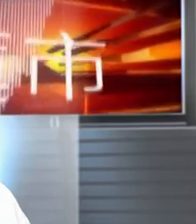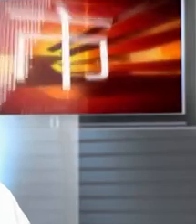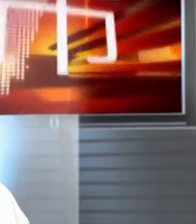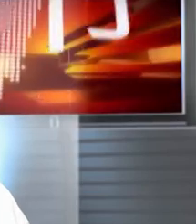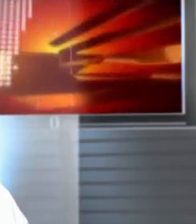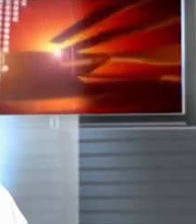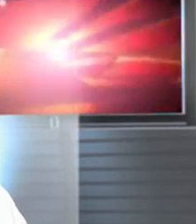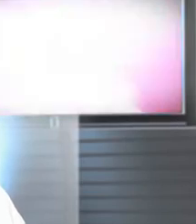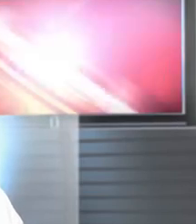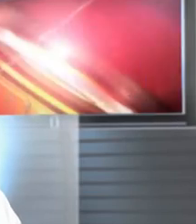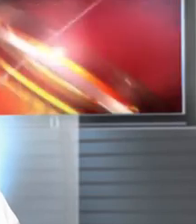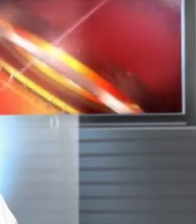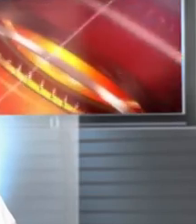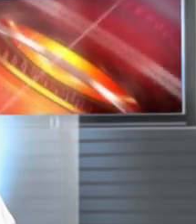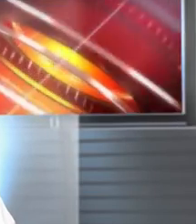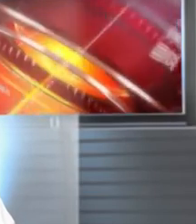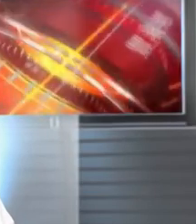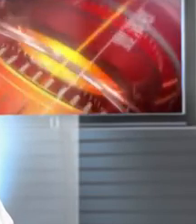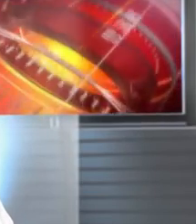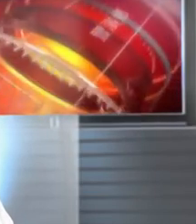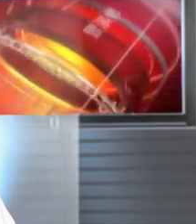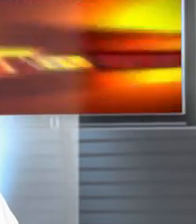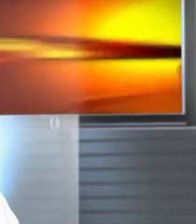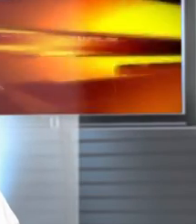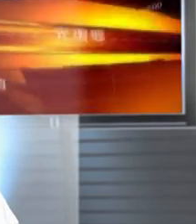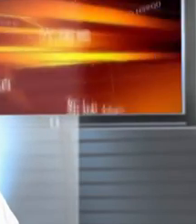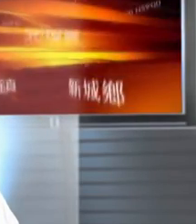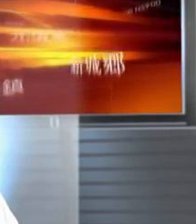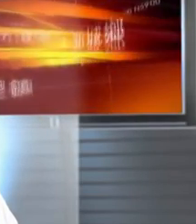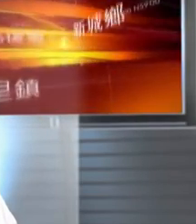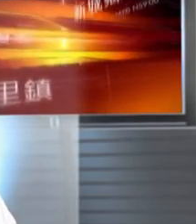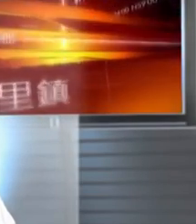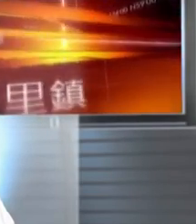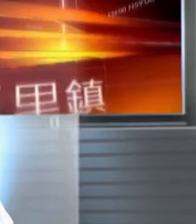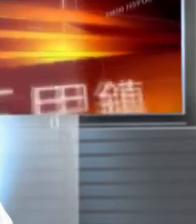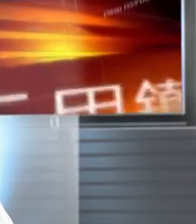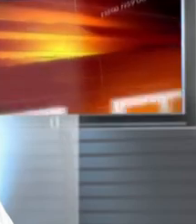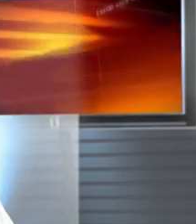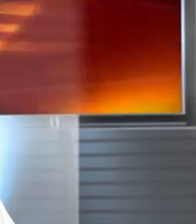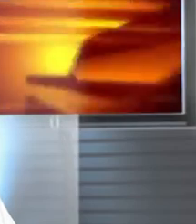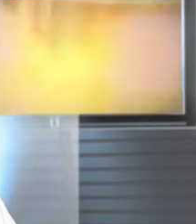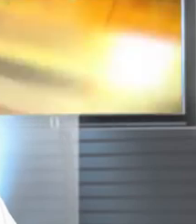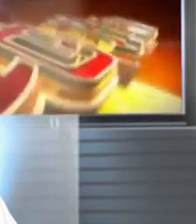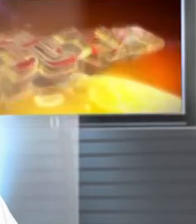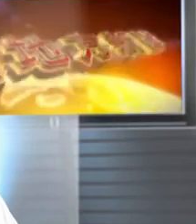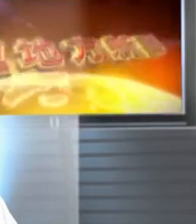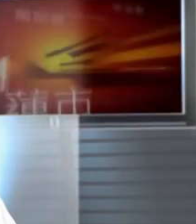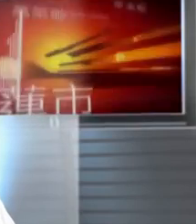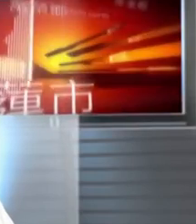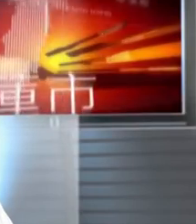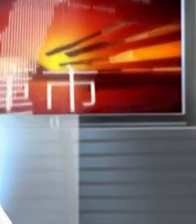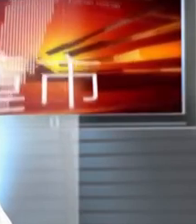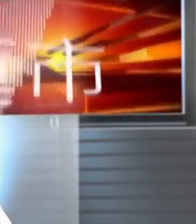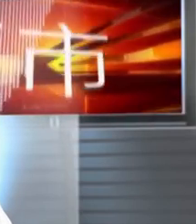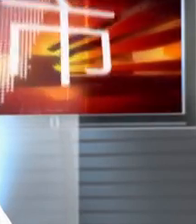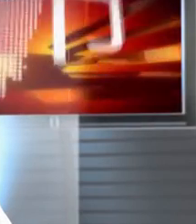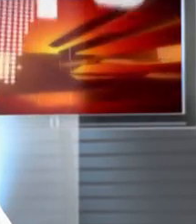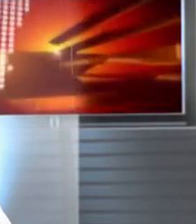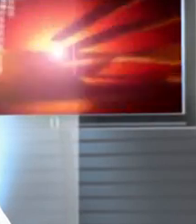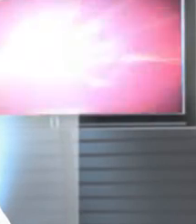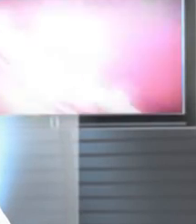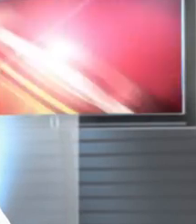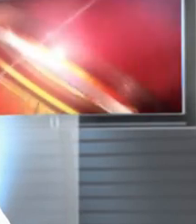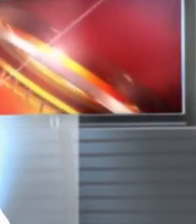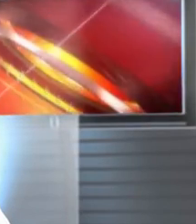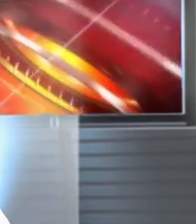你好，欢迎收看7月10号大花莲地方新闻，我是吕慧。全国三级警戒微解封，7月13号要开始，花莲县政府对微解封的